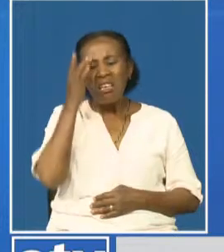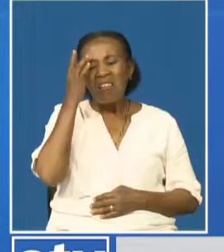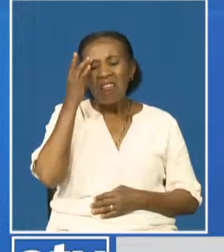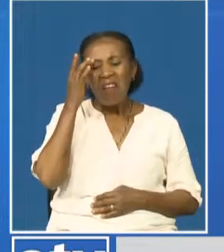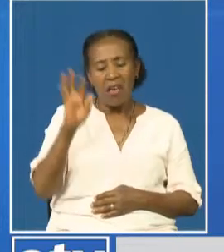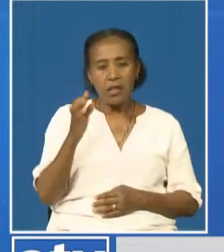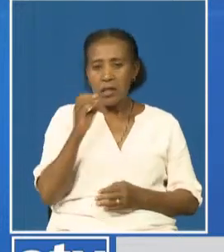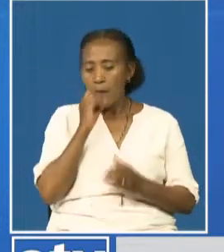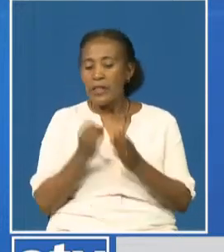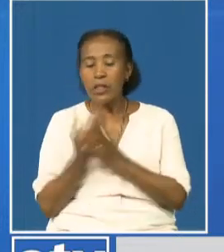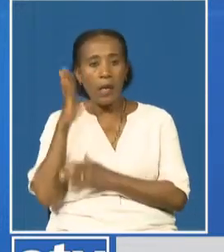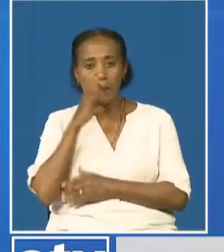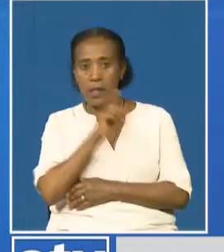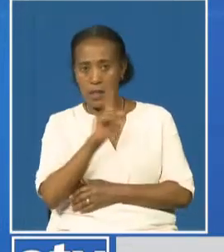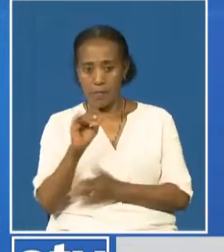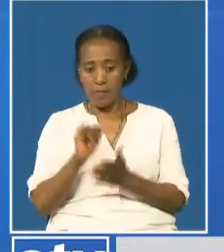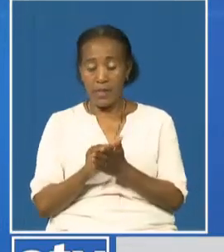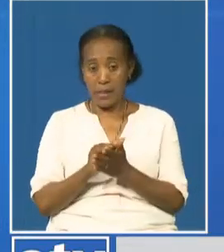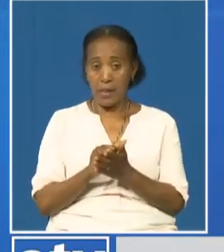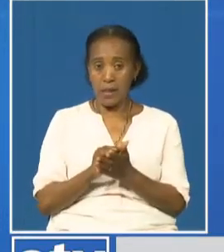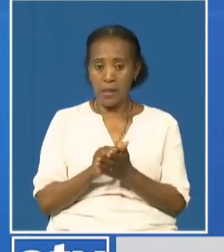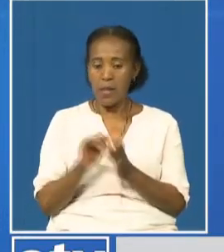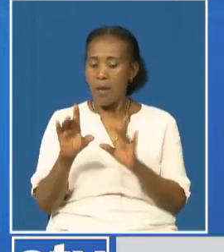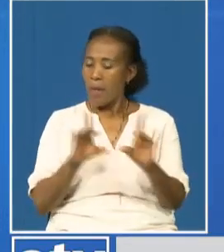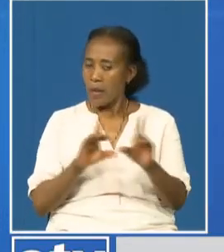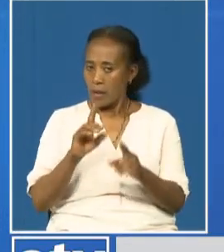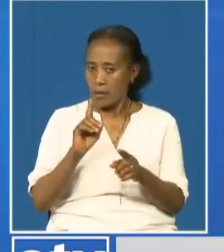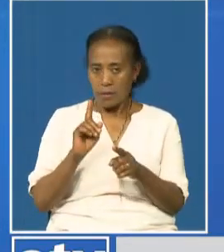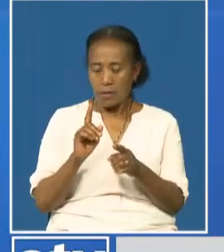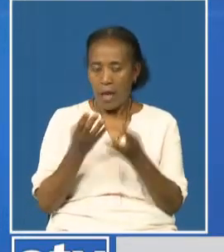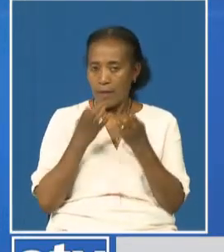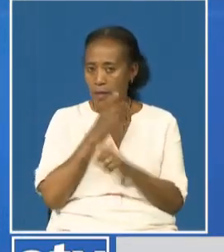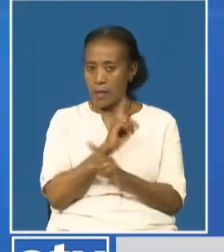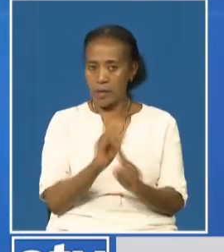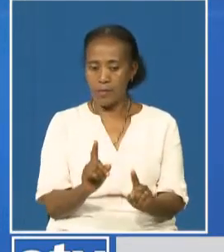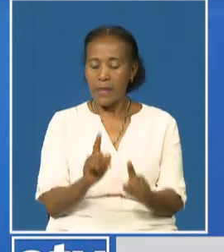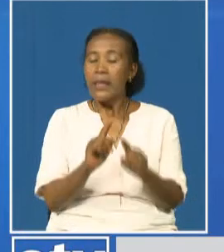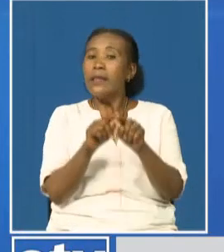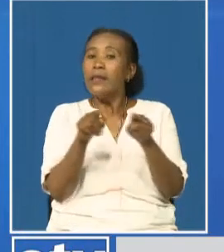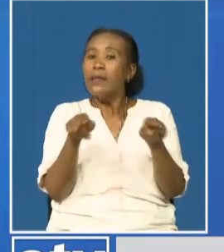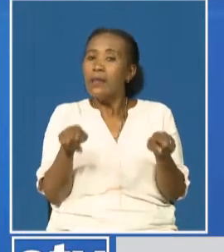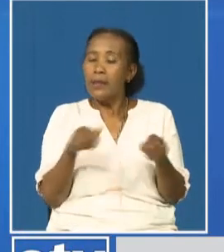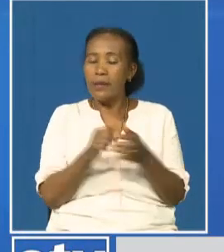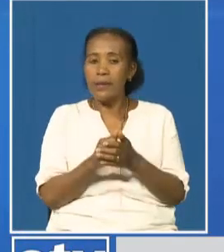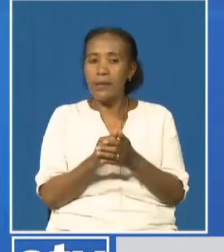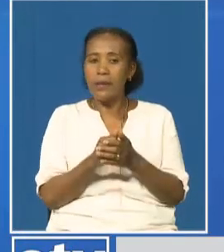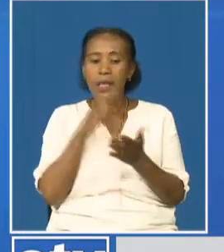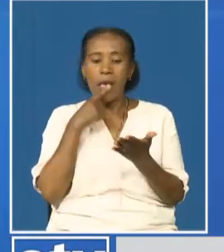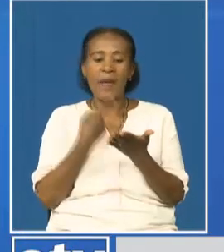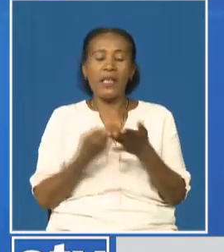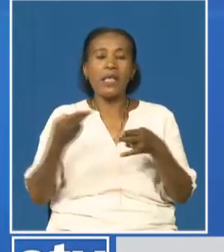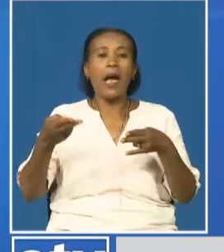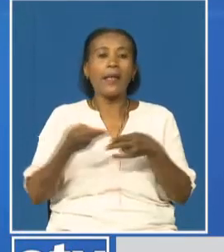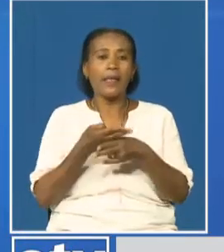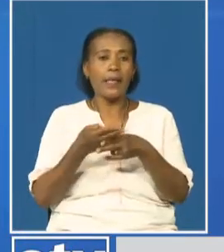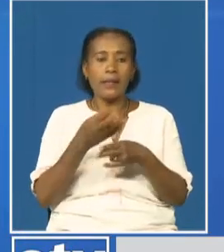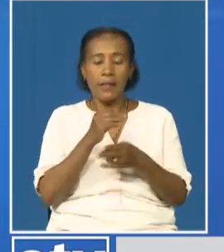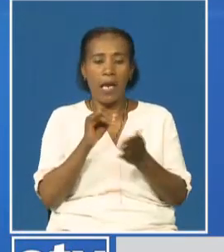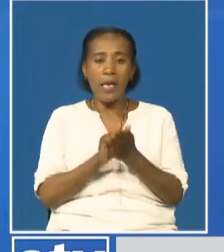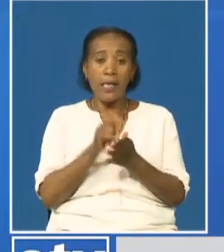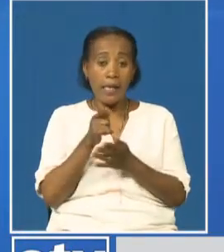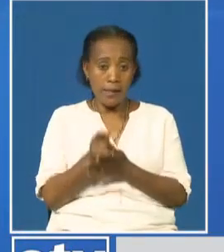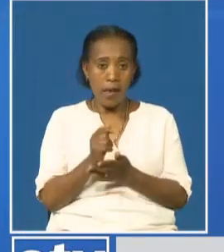ከግዴለሽነት የመነጨ አይመስለኝም። እኔ እንደዛ ካራክተራይዝ ማድረግ አልፈልግም። ነገር ግን ከመረጃ እጥረት እና